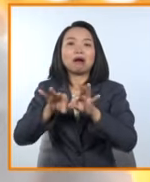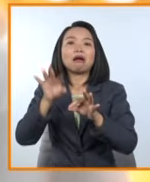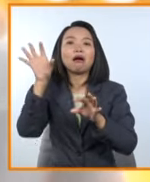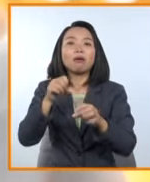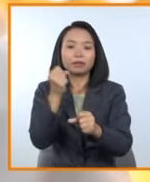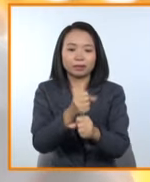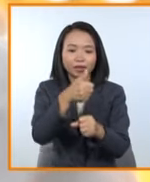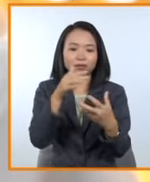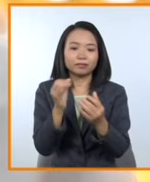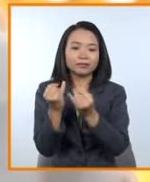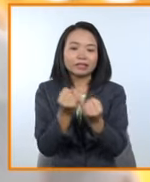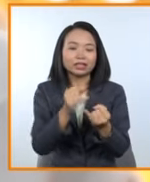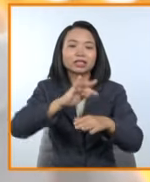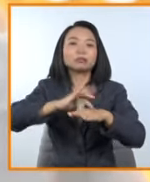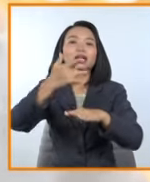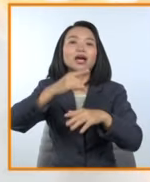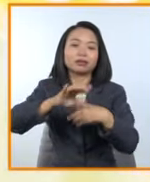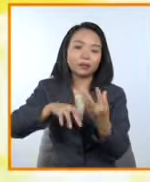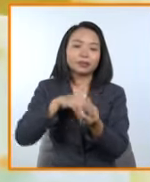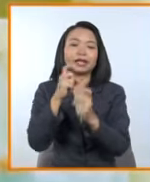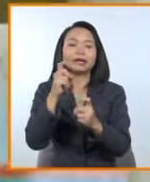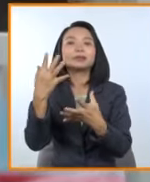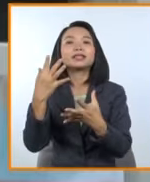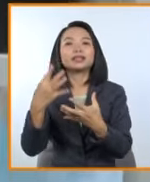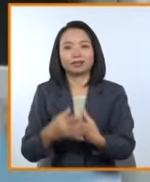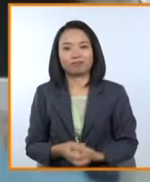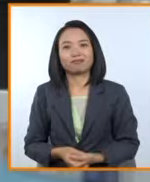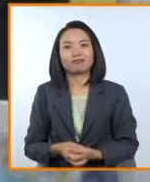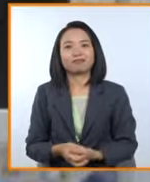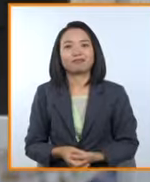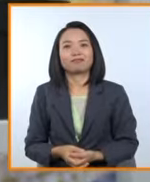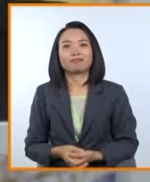บบเป็นมิตรกับธรรมชาติแล้วก็รีไซเคิลได้อะไรอย่างเงี้ยค่ะ